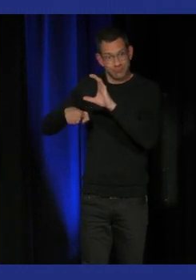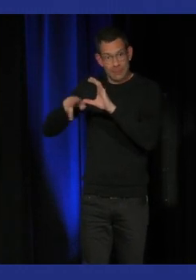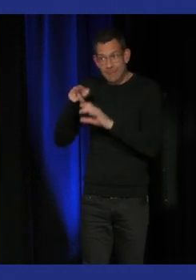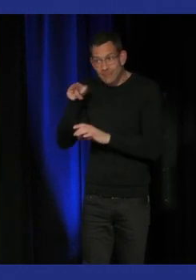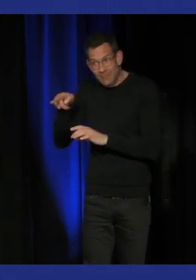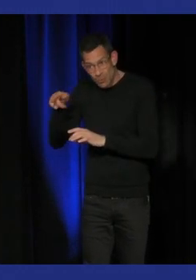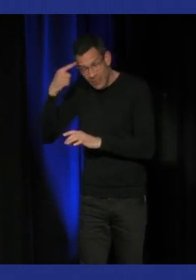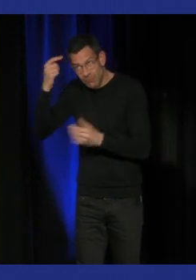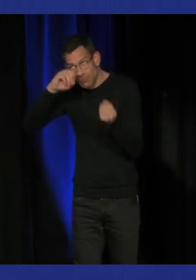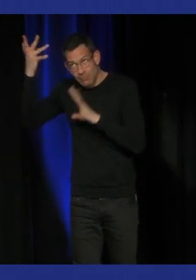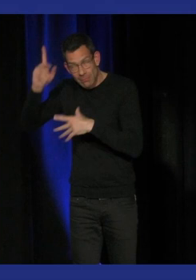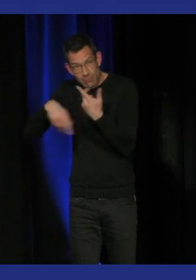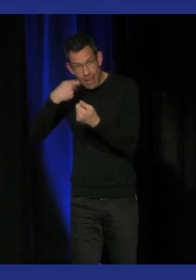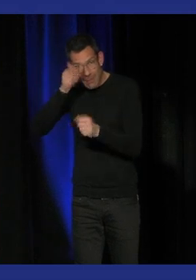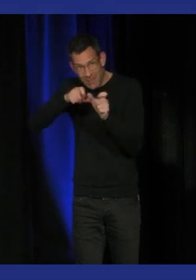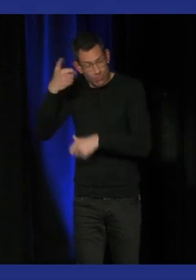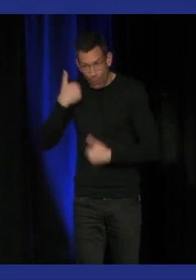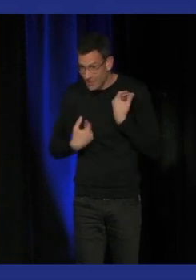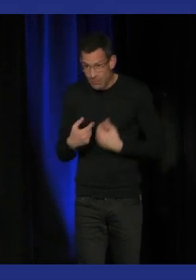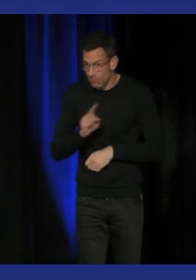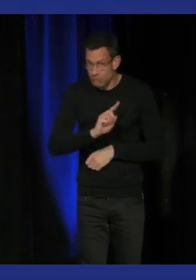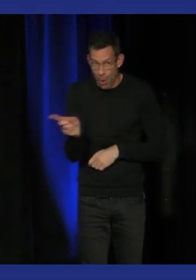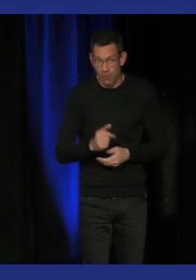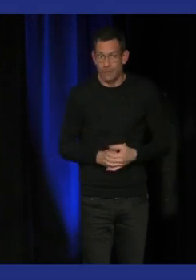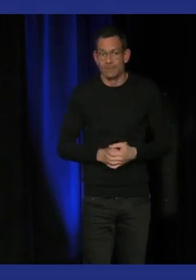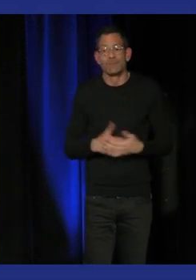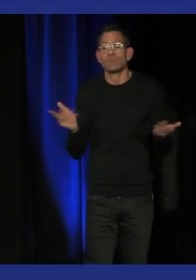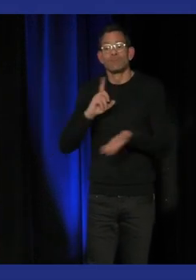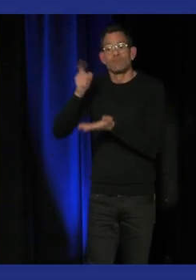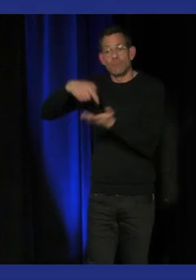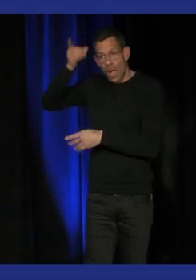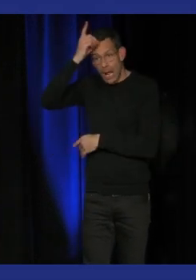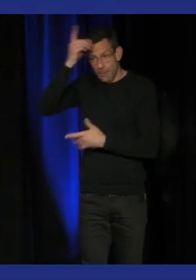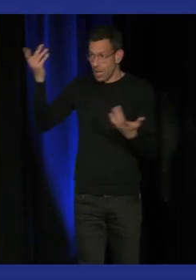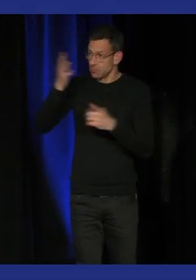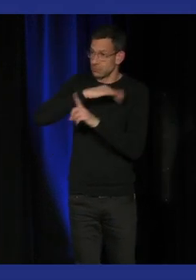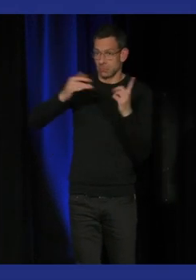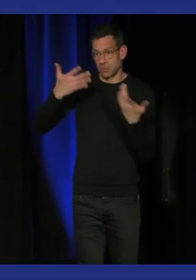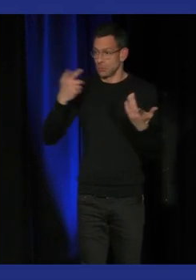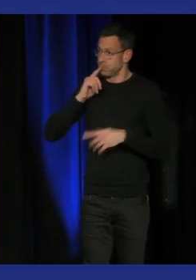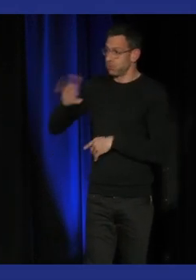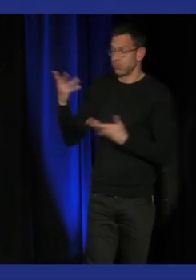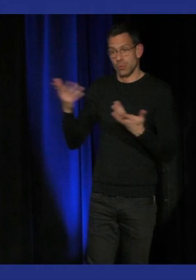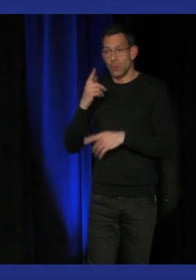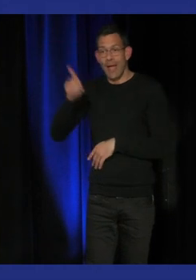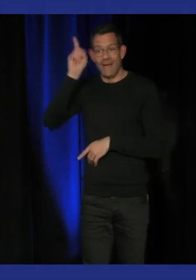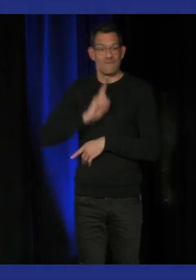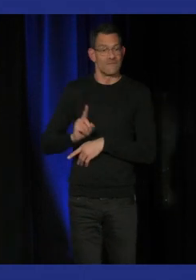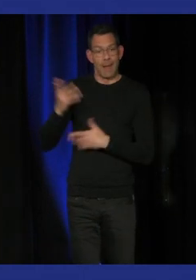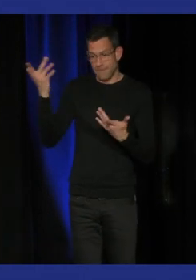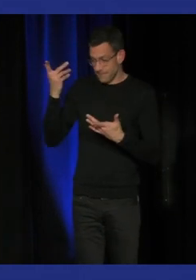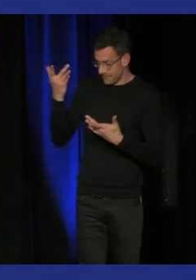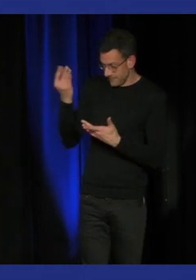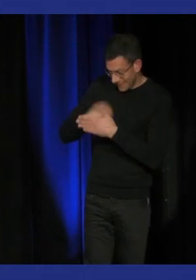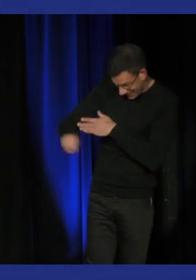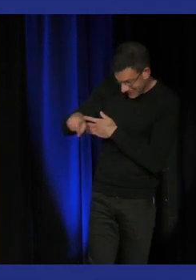Non. Non. En Allemagne, vous avez une société qui impose aux femmes de rester 6 ans à la maison lorsqu'un